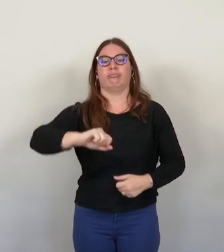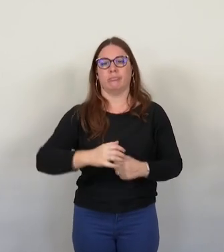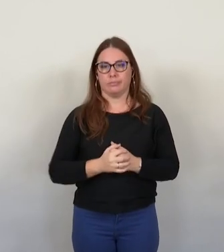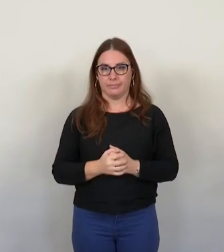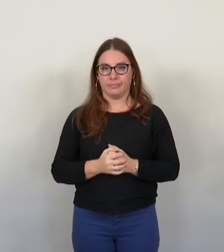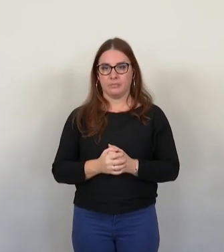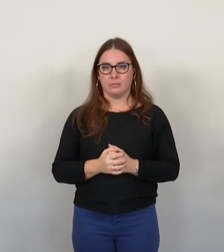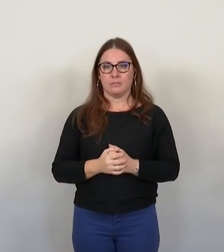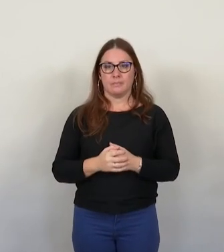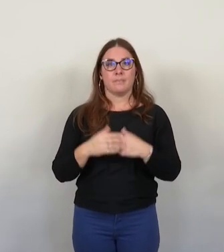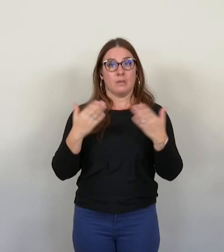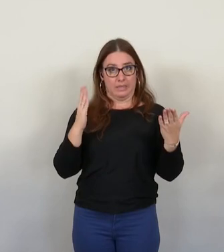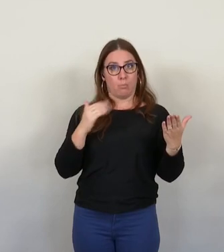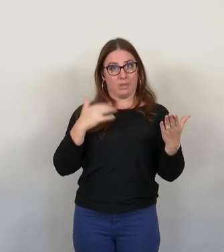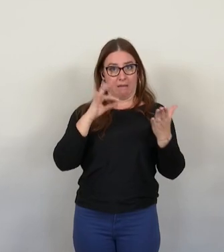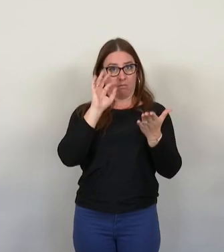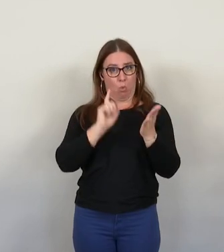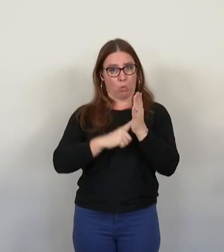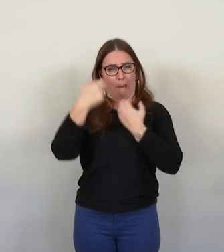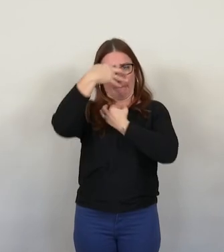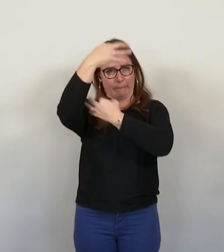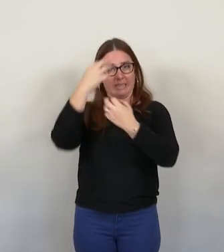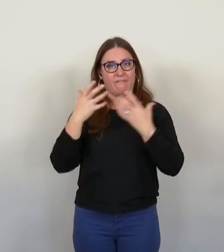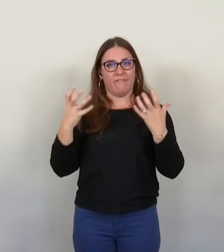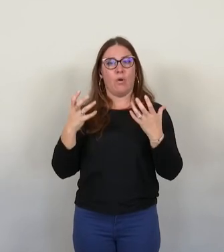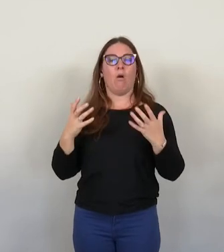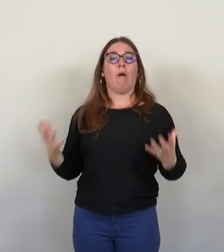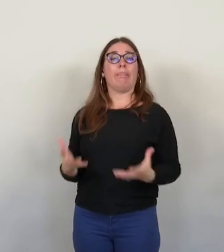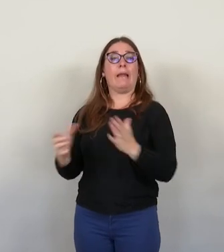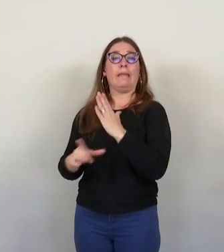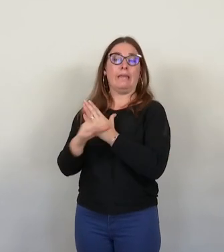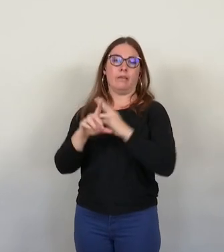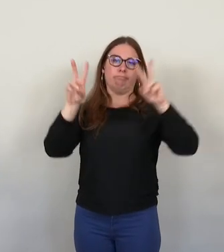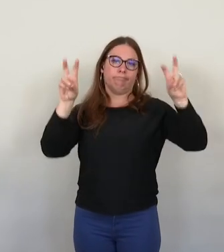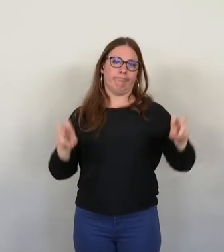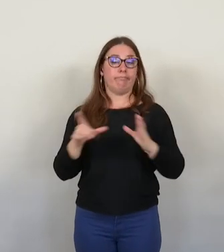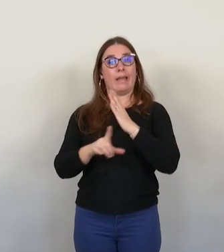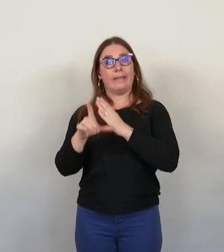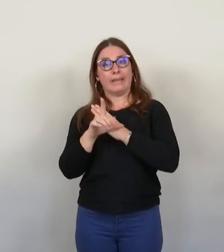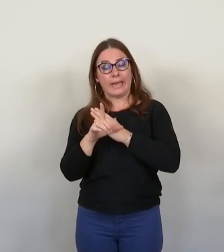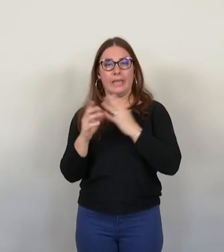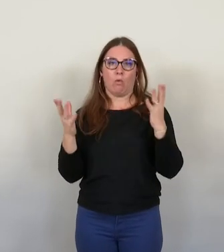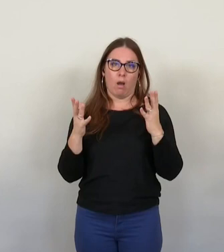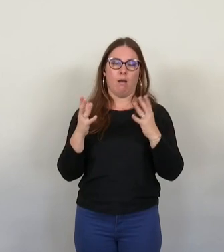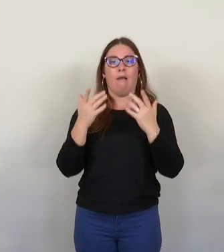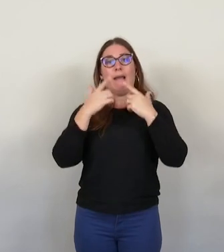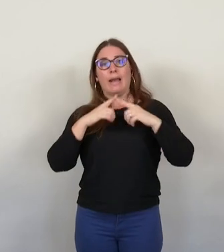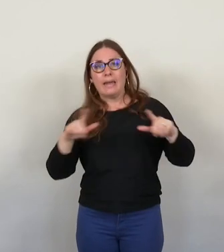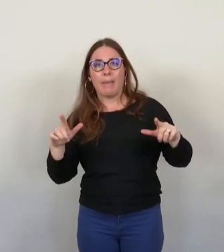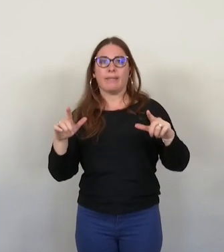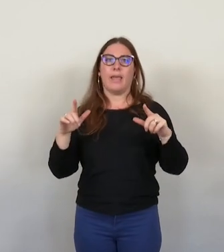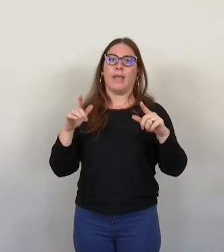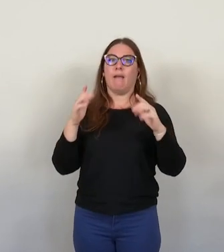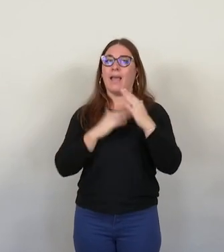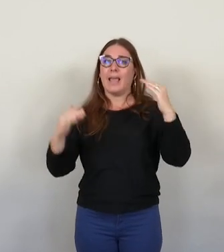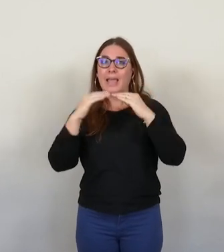d'être le plus précis endroit possible le délit de favoritisme également appelé le délit d'atteinte à la liberté d'accès à